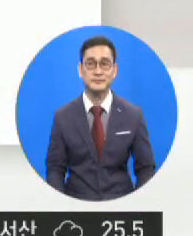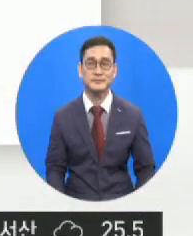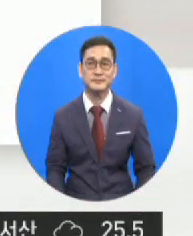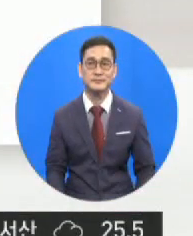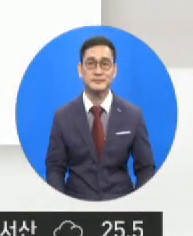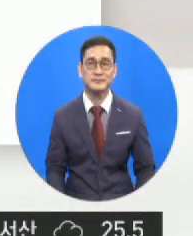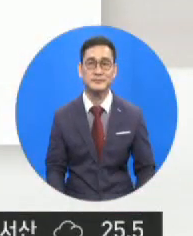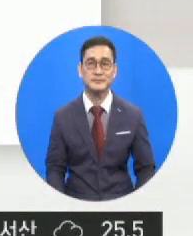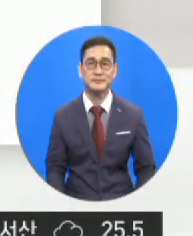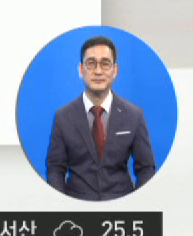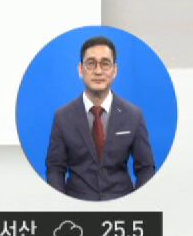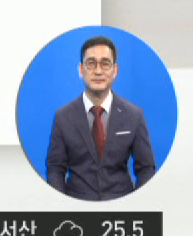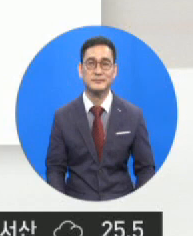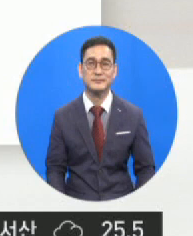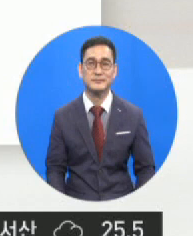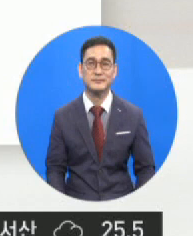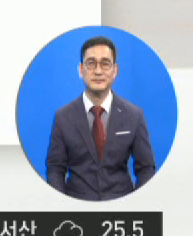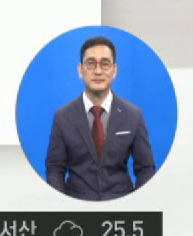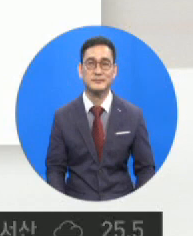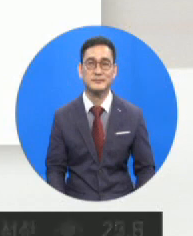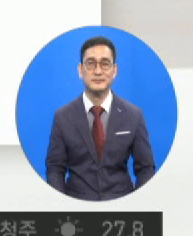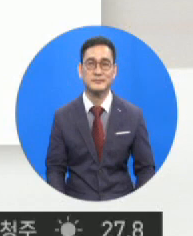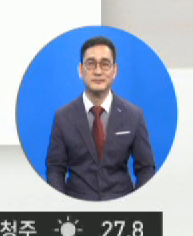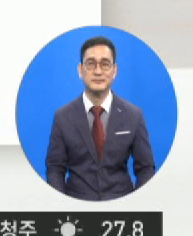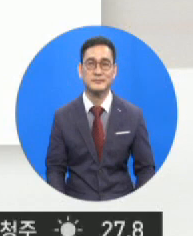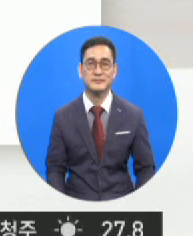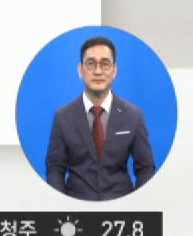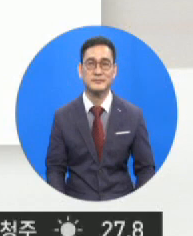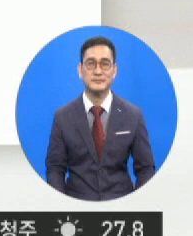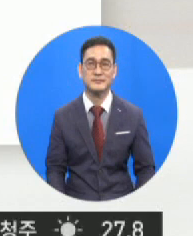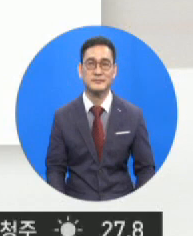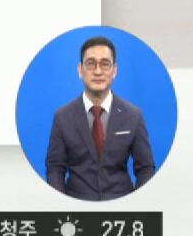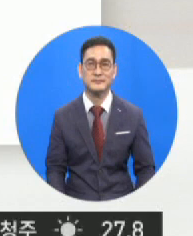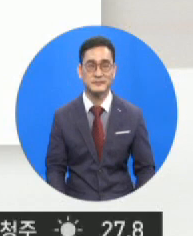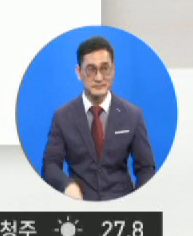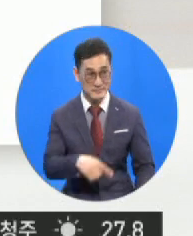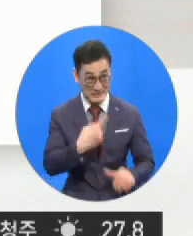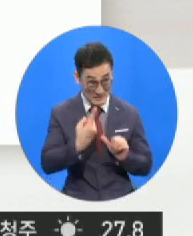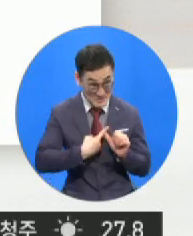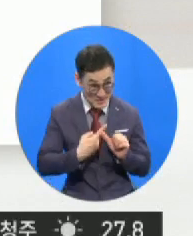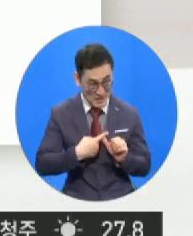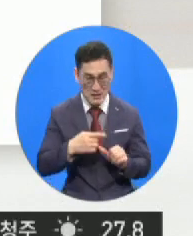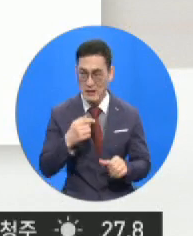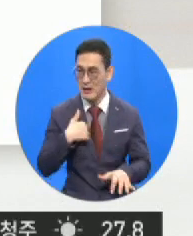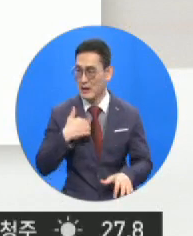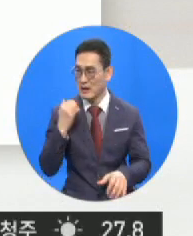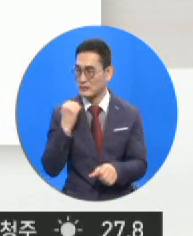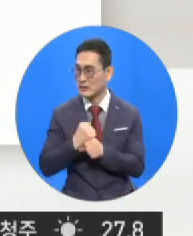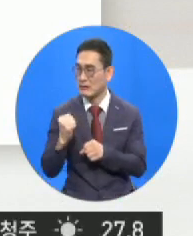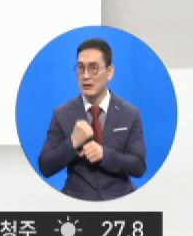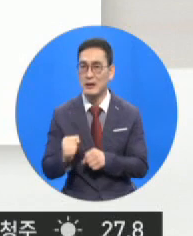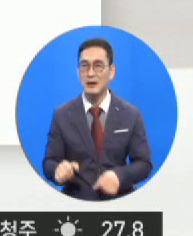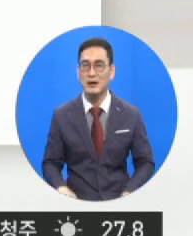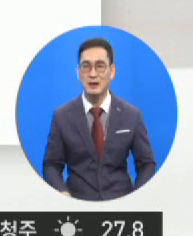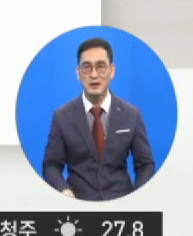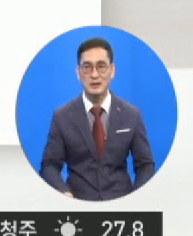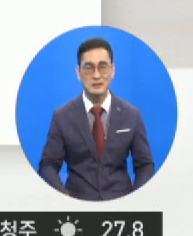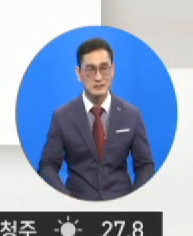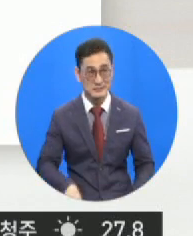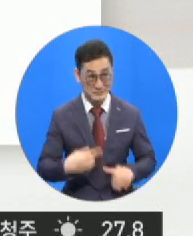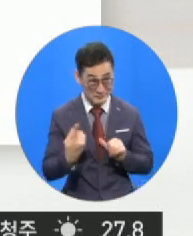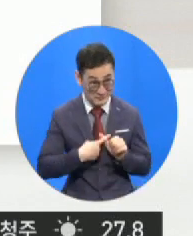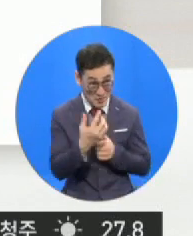부총리께서 확인도 안한채 철이 없다라는 통합당 주장에 동조하며 책임없는 발언이라 비난하신 건 당황스럽다. 철없는 얘기라 꾸짖으시니 철이